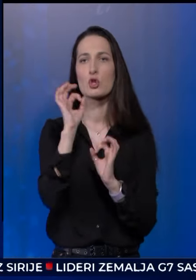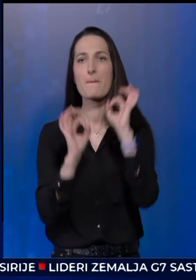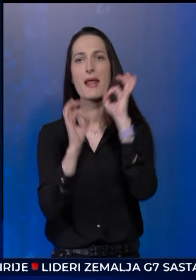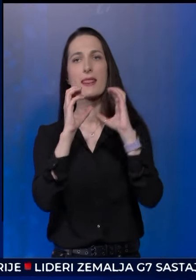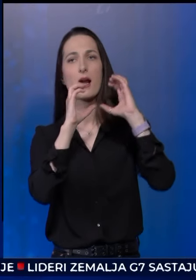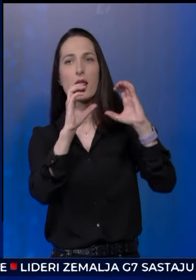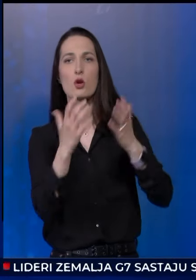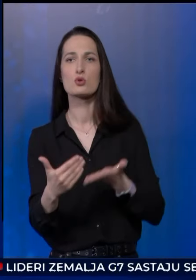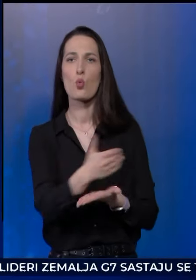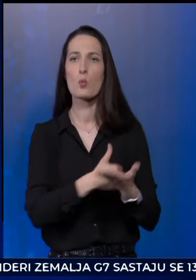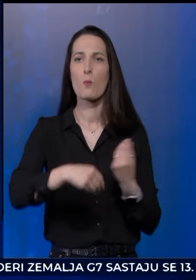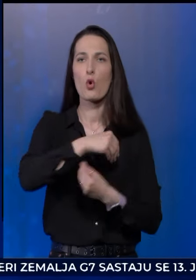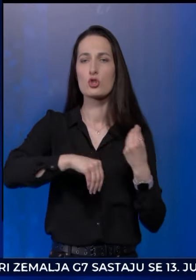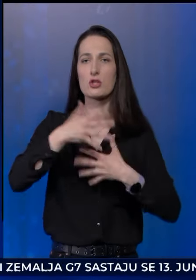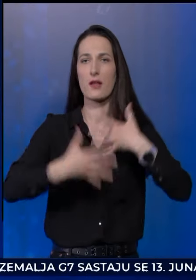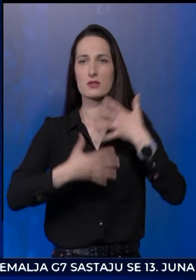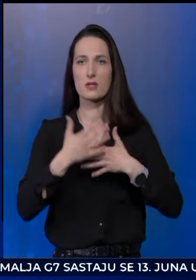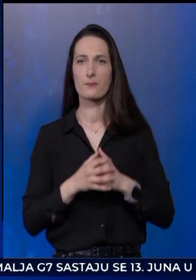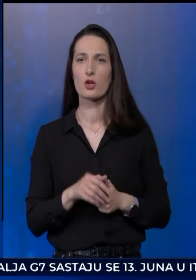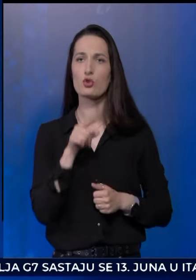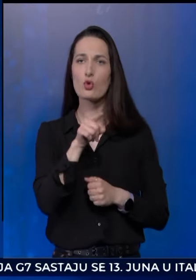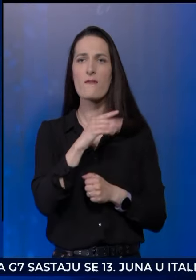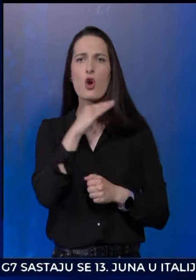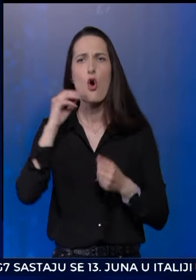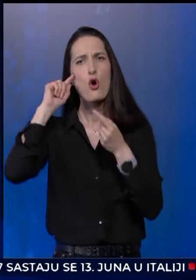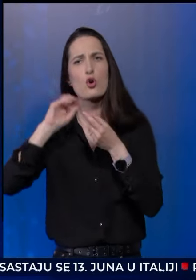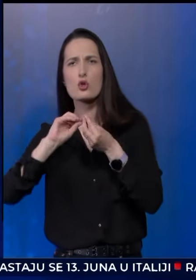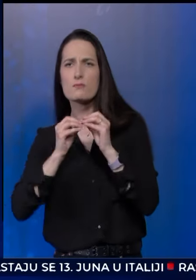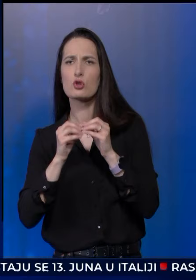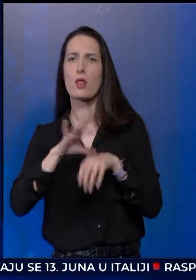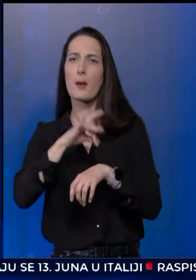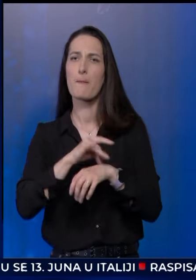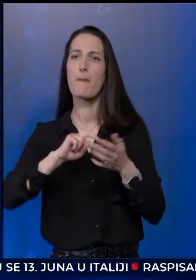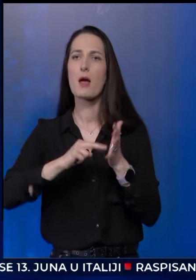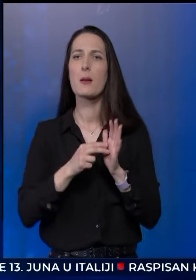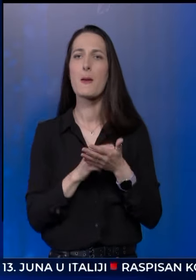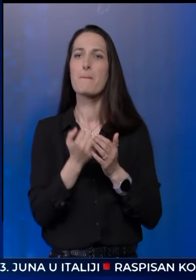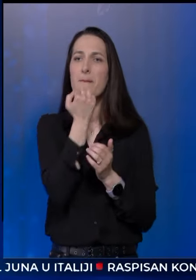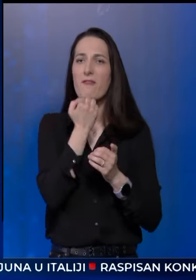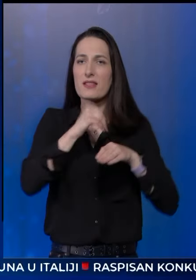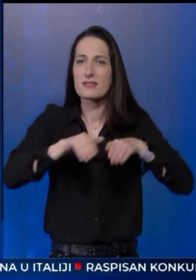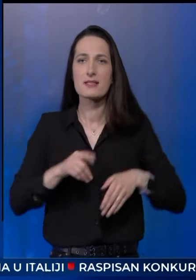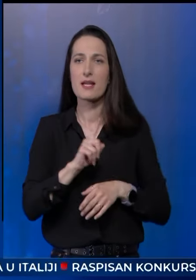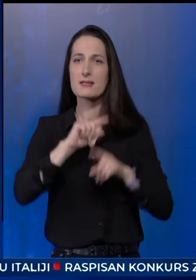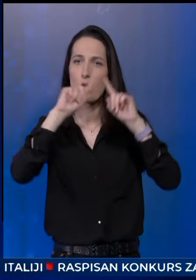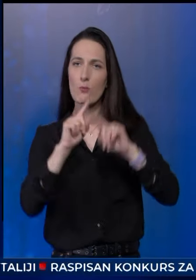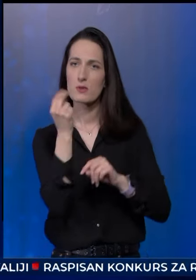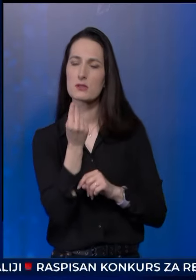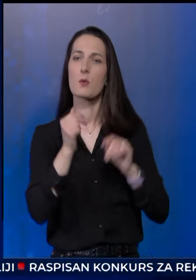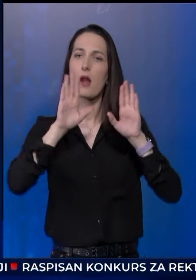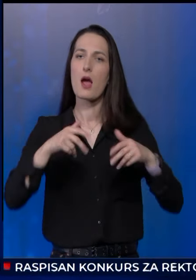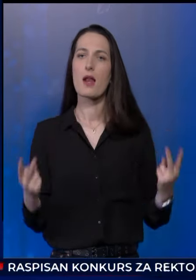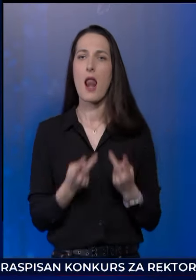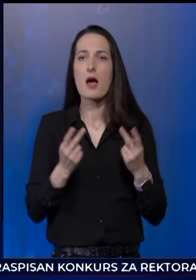mjerenje gledanosti u korist porodičnih televizija. To je vrlo osmišljen plan privatizacije ne samo Republike Srpske,